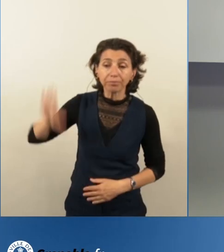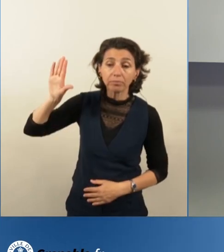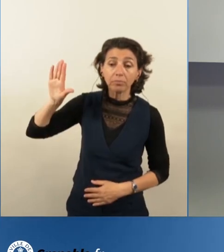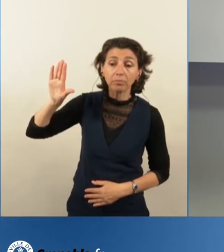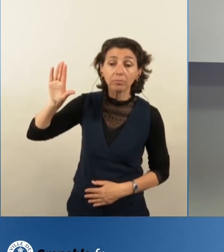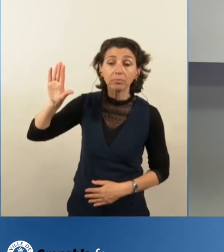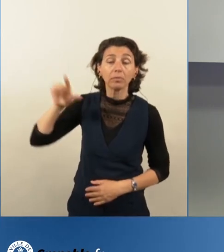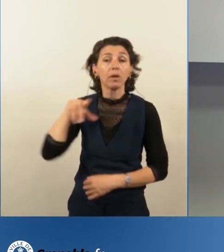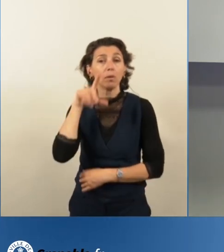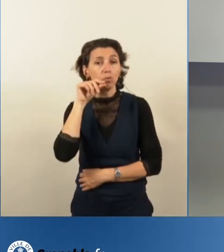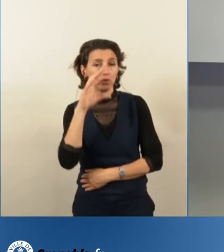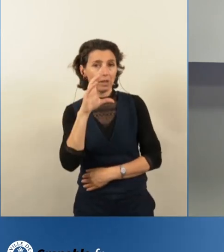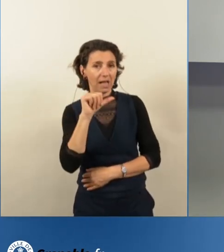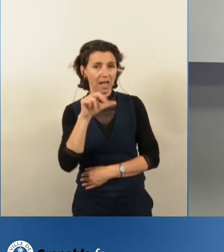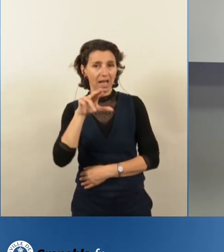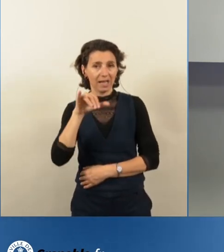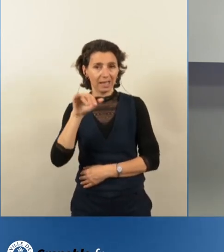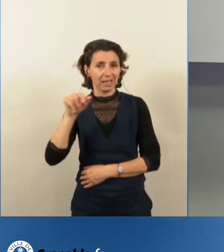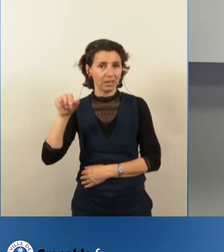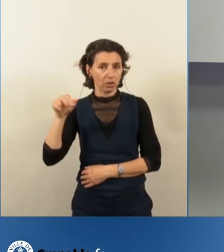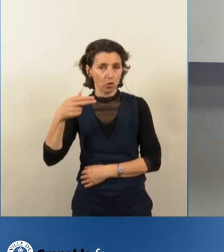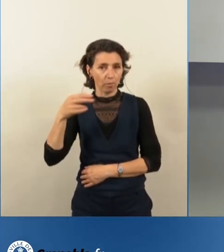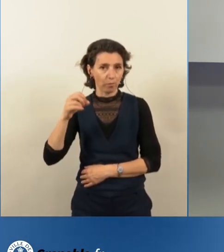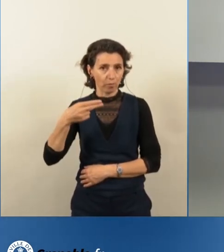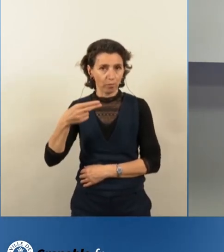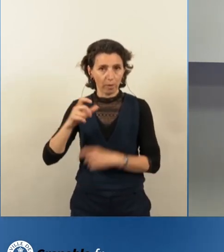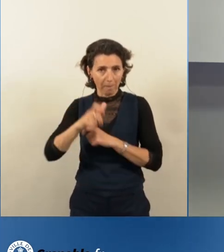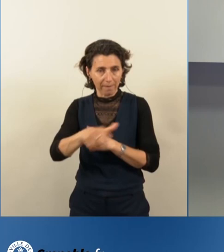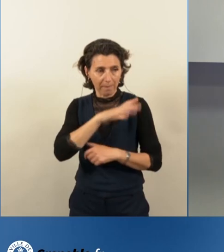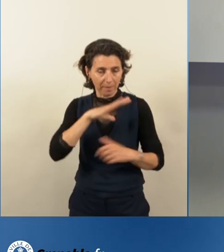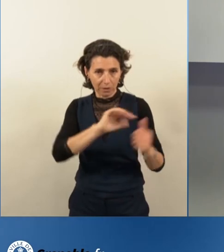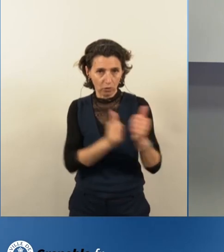Monsieur Carignon puis après je passerai la parole à Madame l'adjointe monsieur Carignan